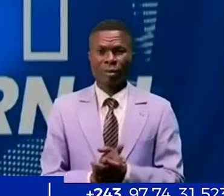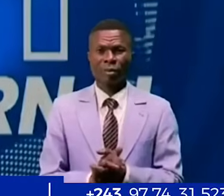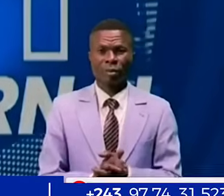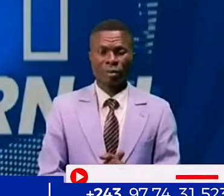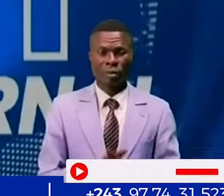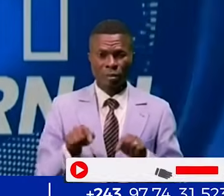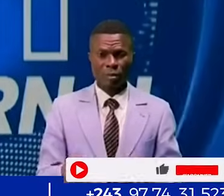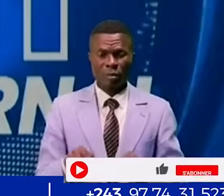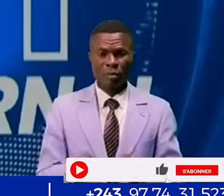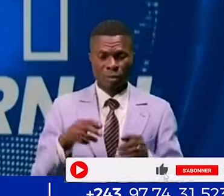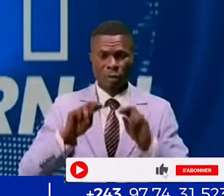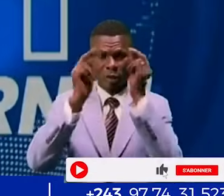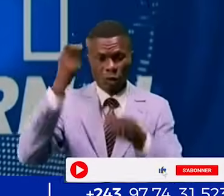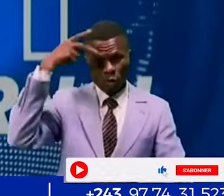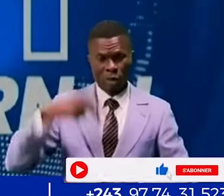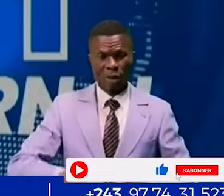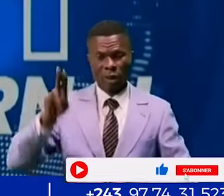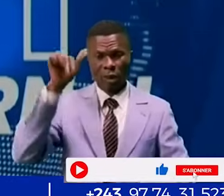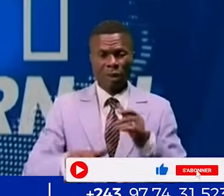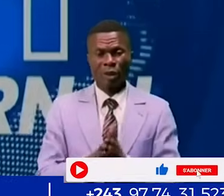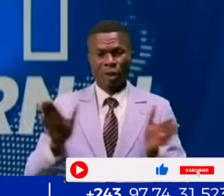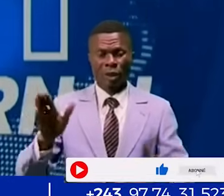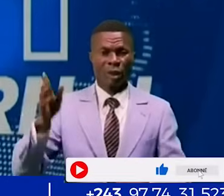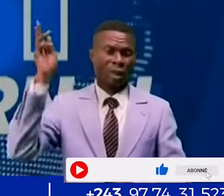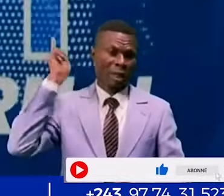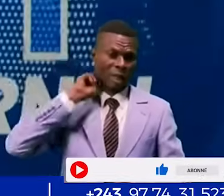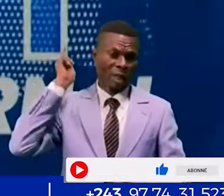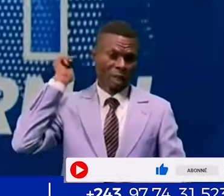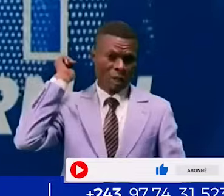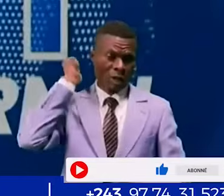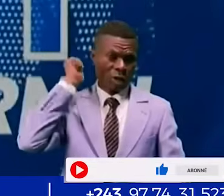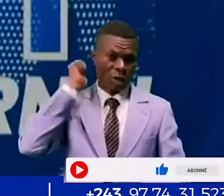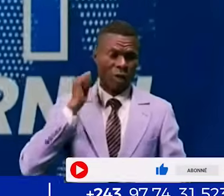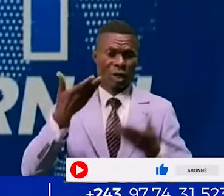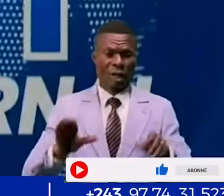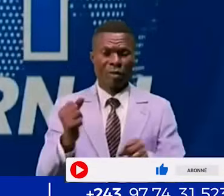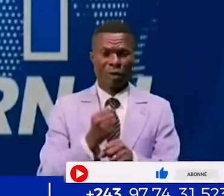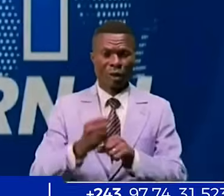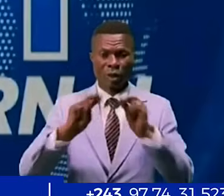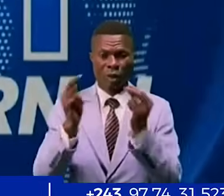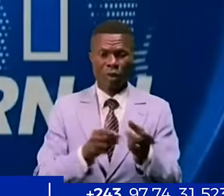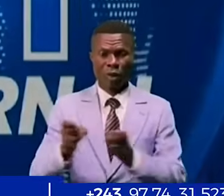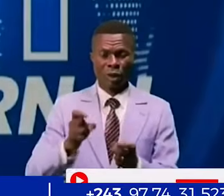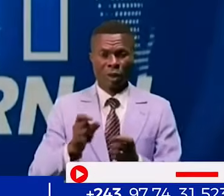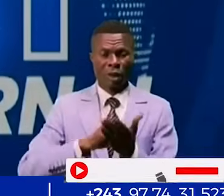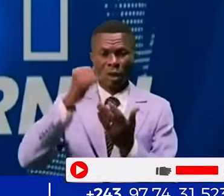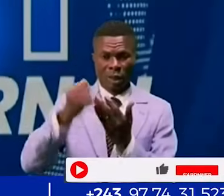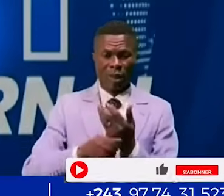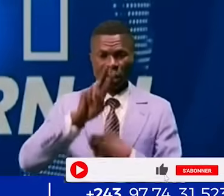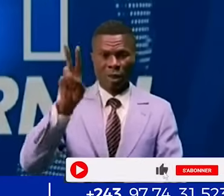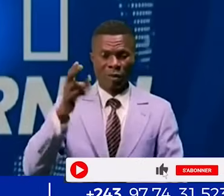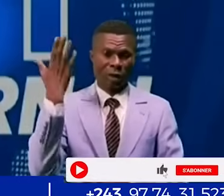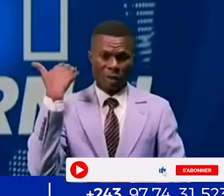Et nous sommes à l'UDPS. Le secrétaire général de ce parti politique a clôturé les travaux de la commission de gestion des ambitions le